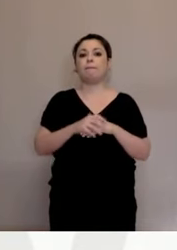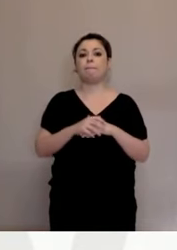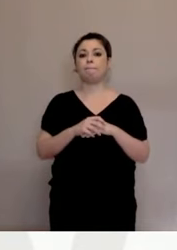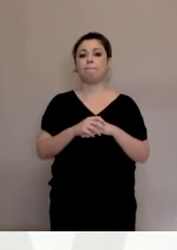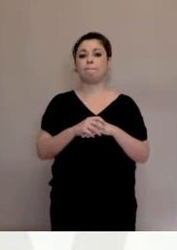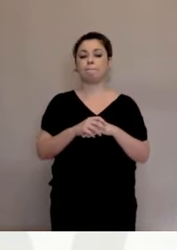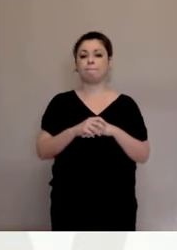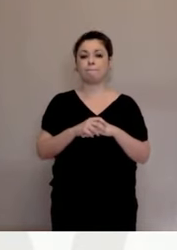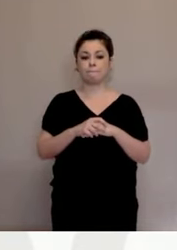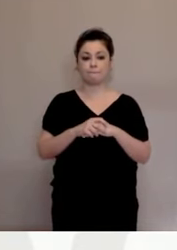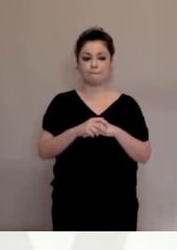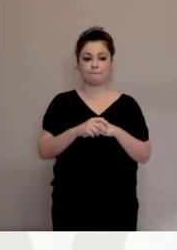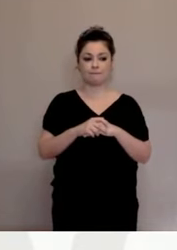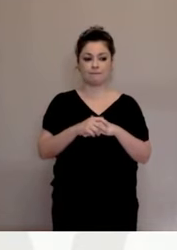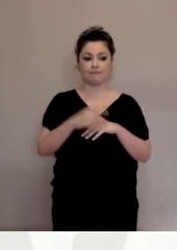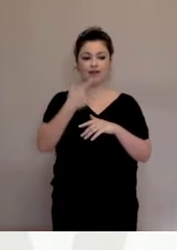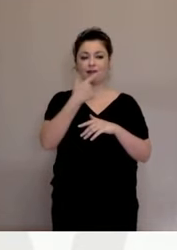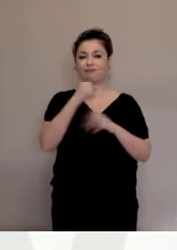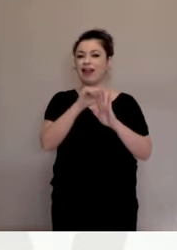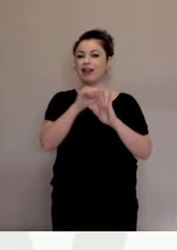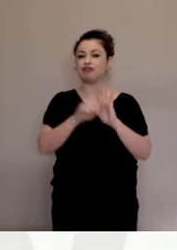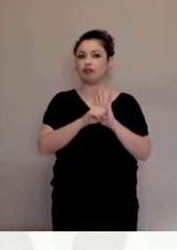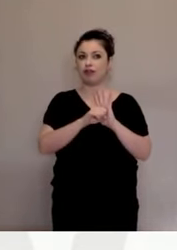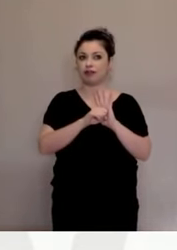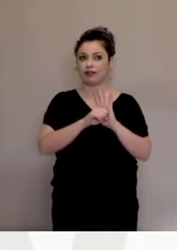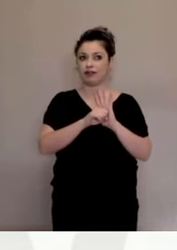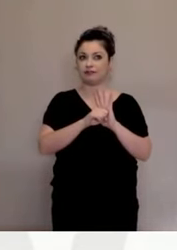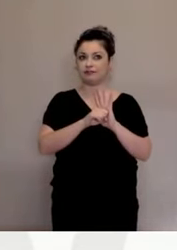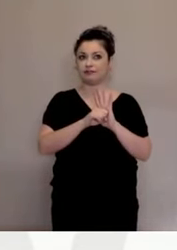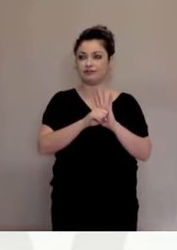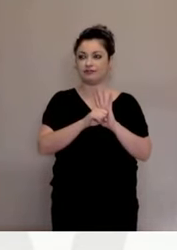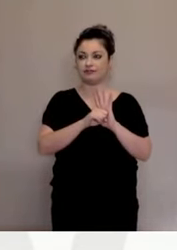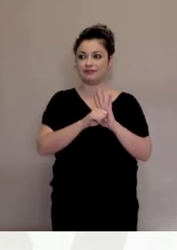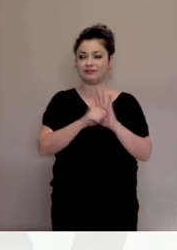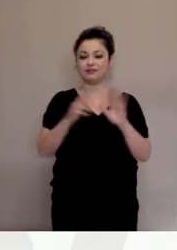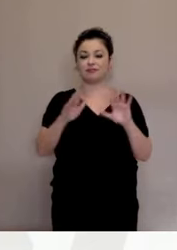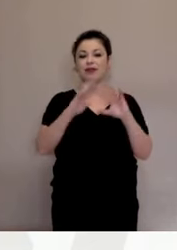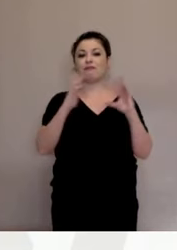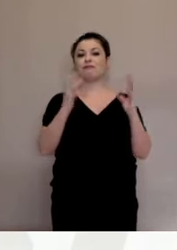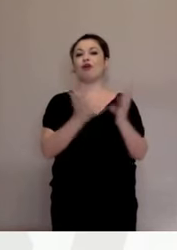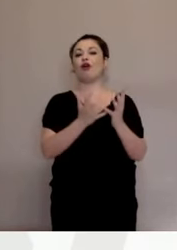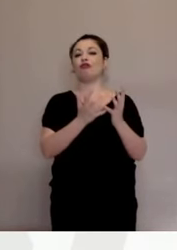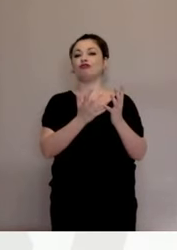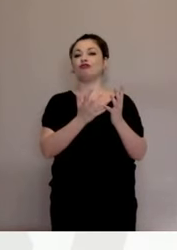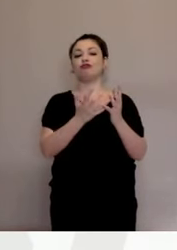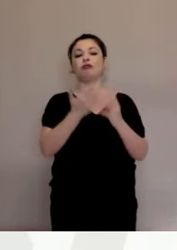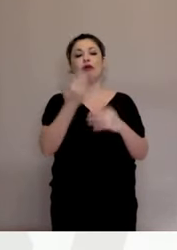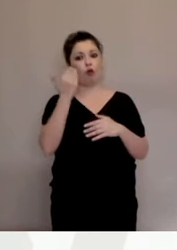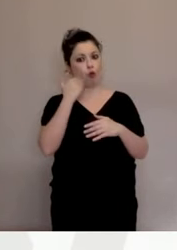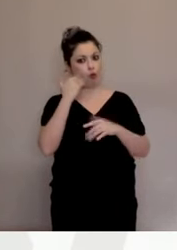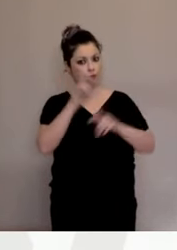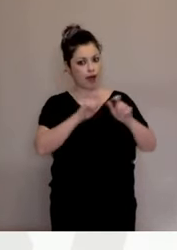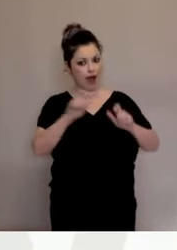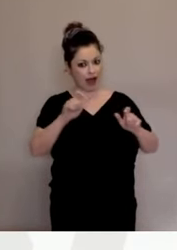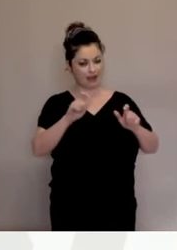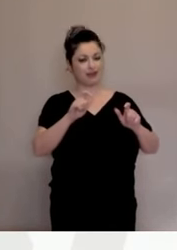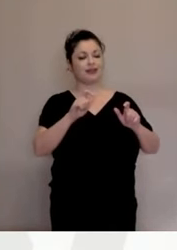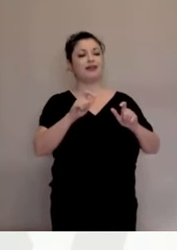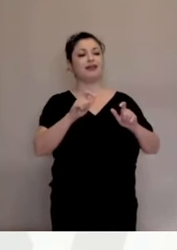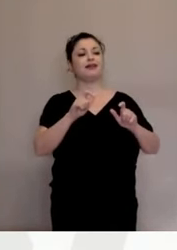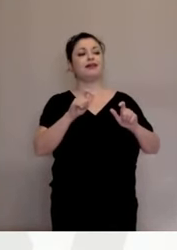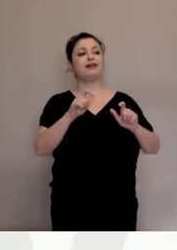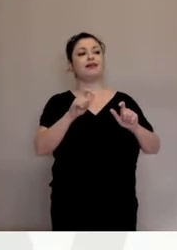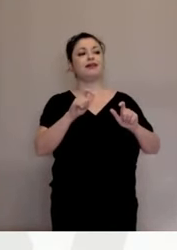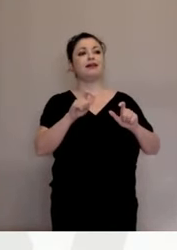una bella storia, la storia di questo mondo con l'umano, ma